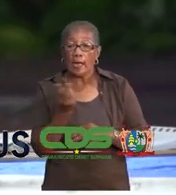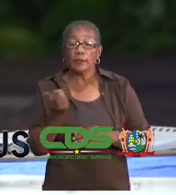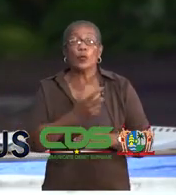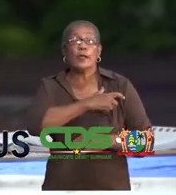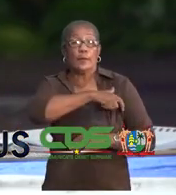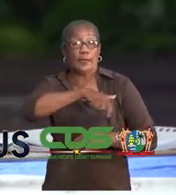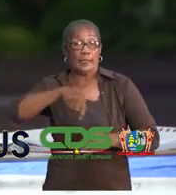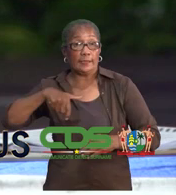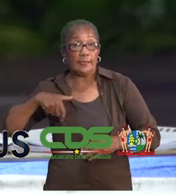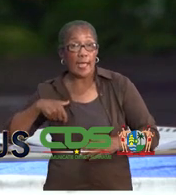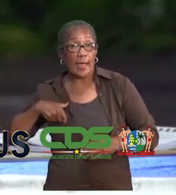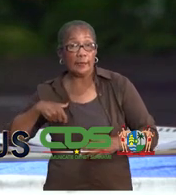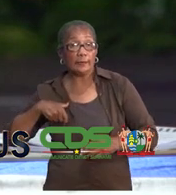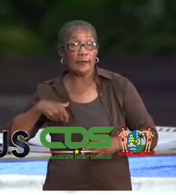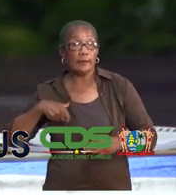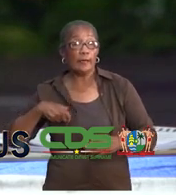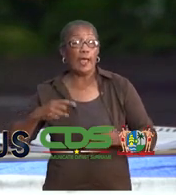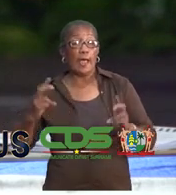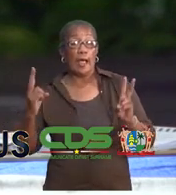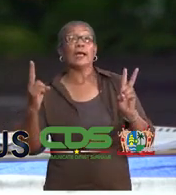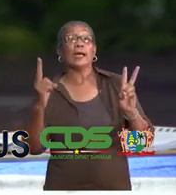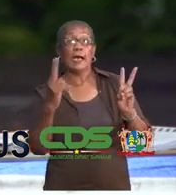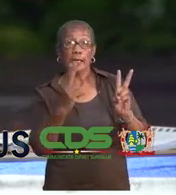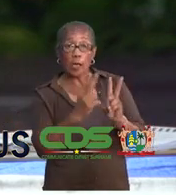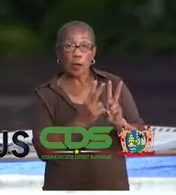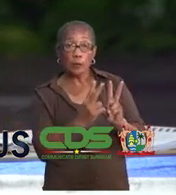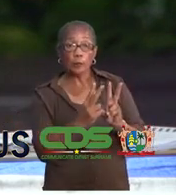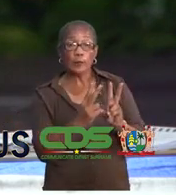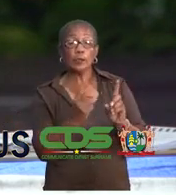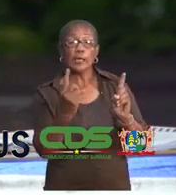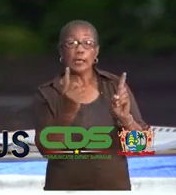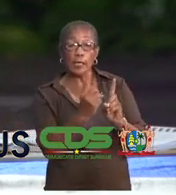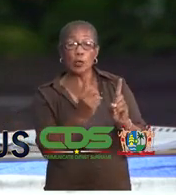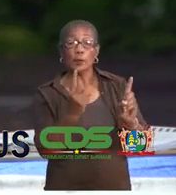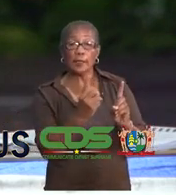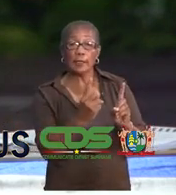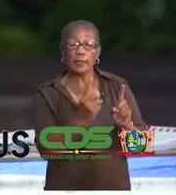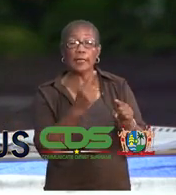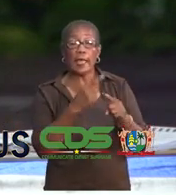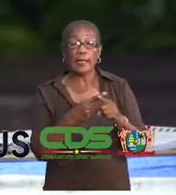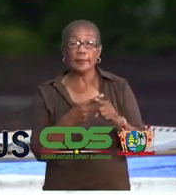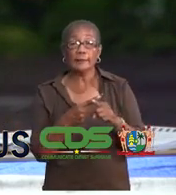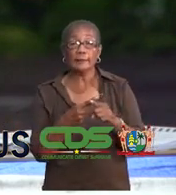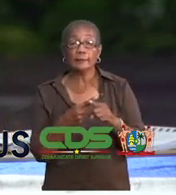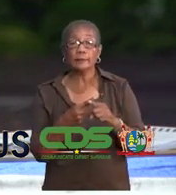presidenten elkaar gaan ontmoeten, 1-op-1. En